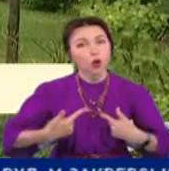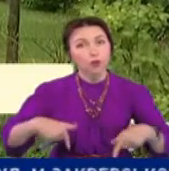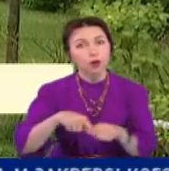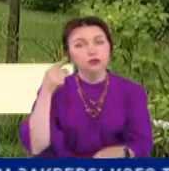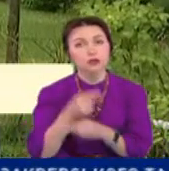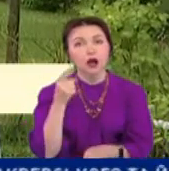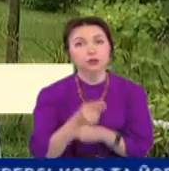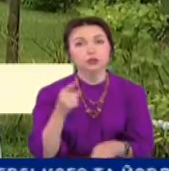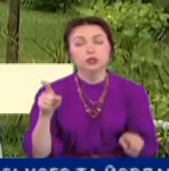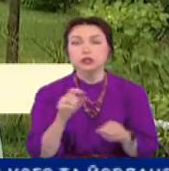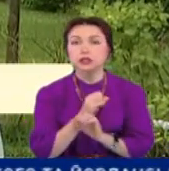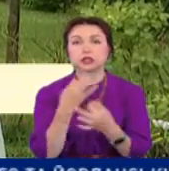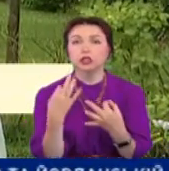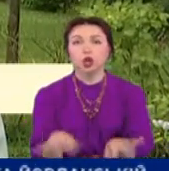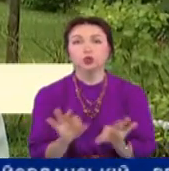не разрешает